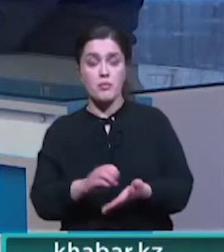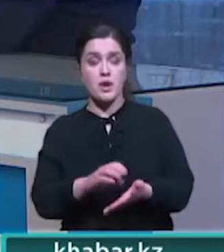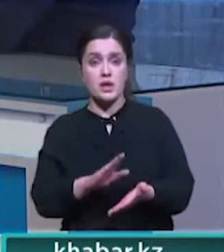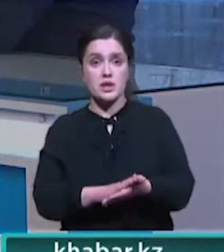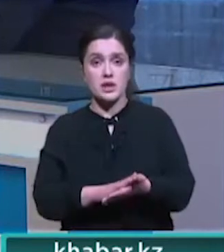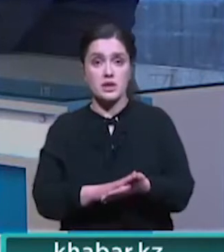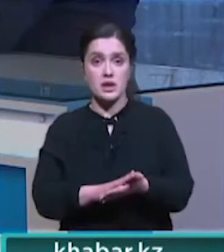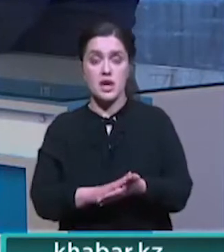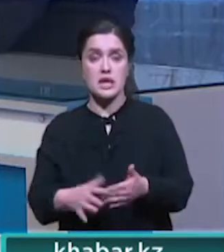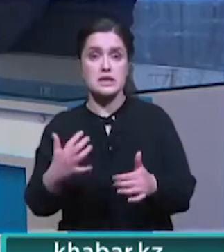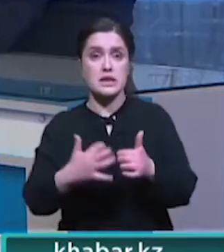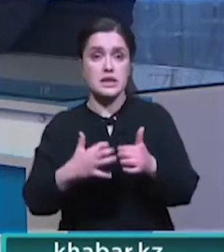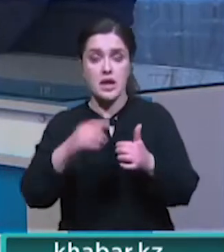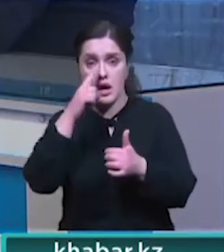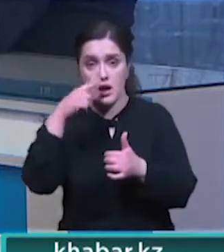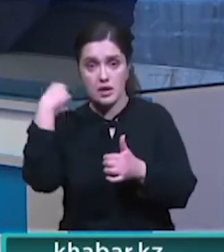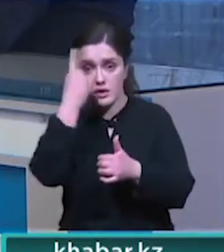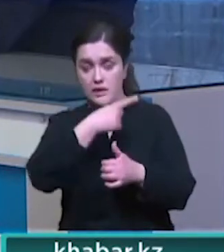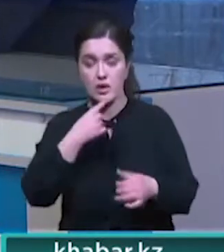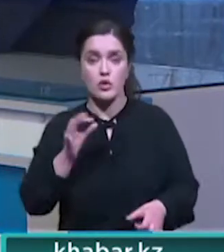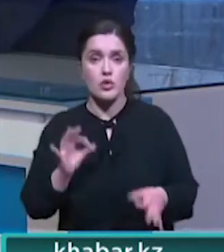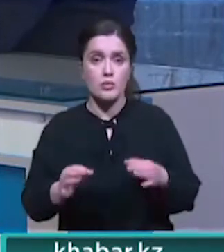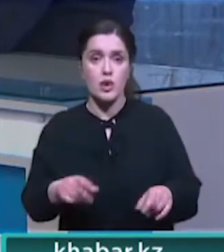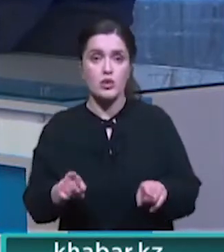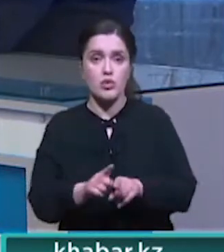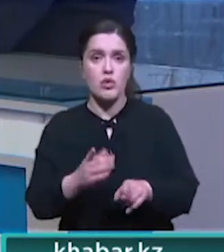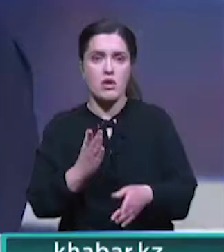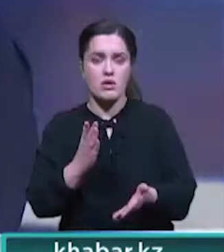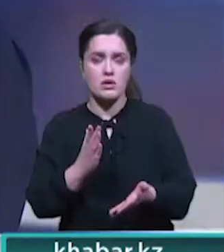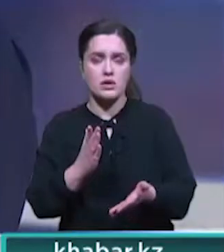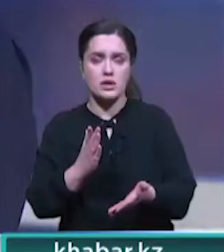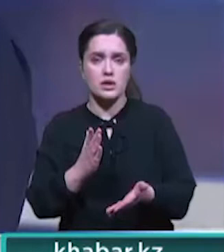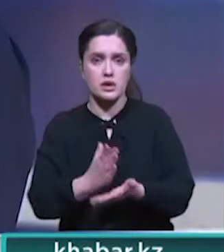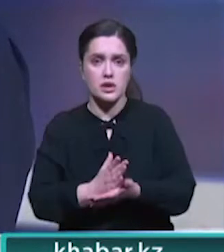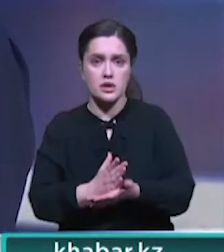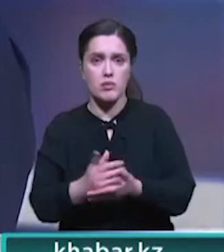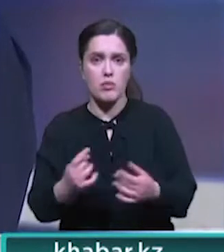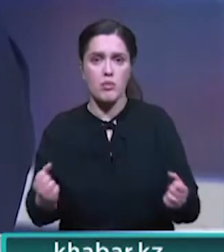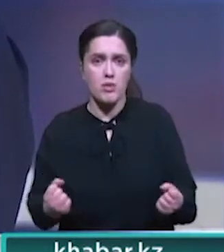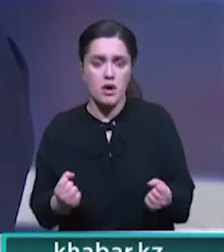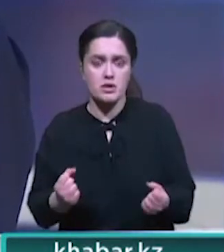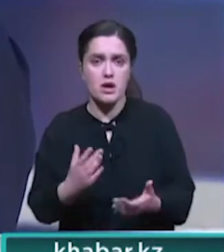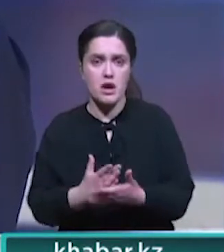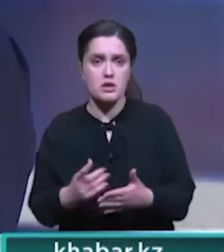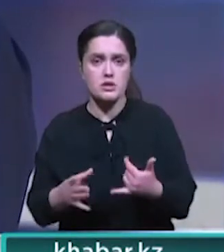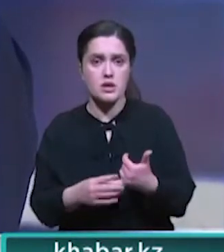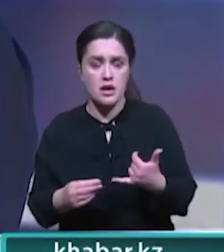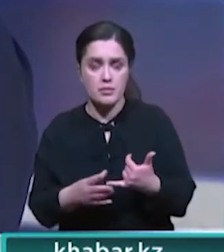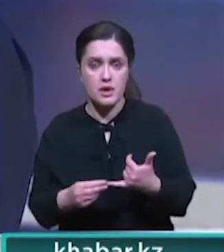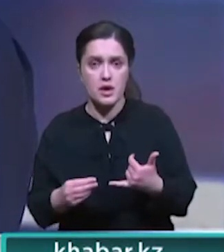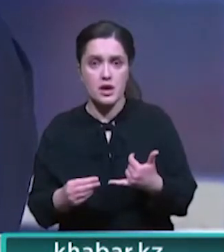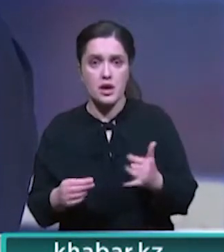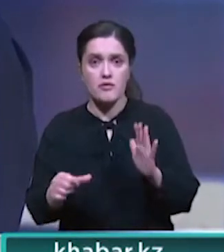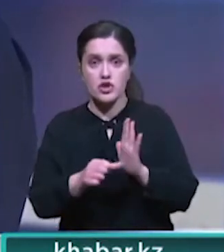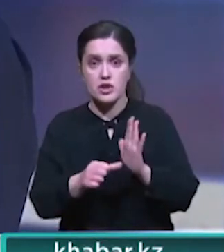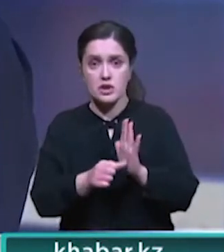озвученным, это среднегодовые нормы, но есть также и отклонения по промерзанию почвы. Это в